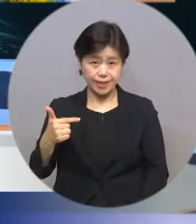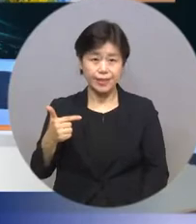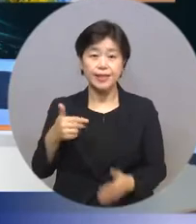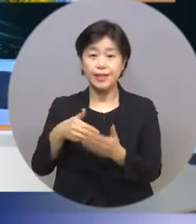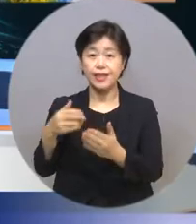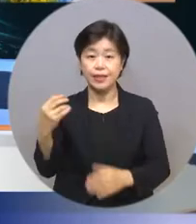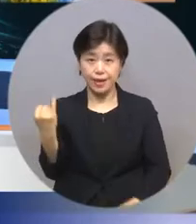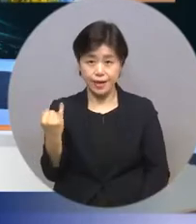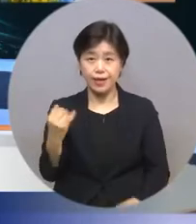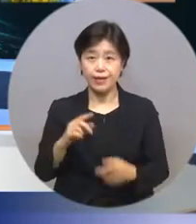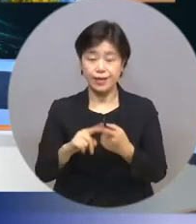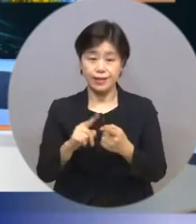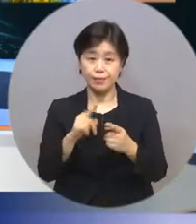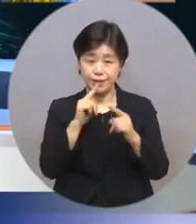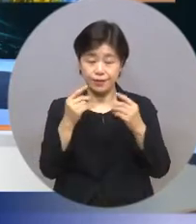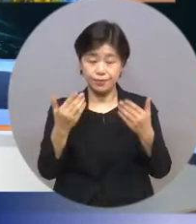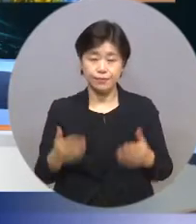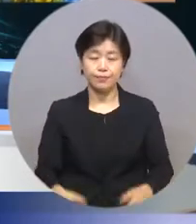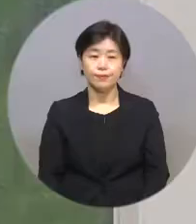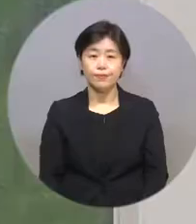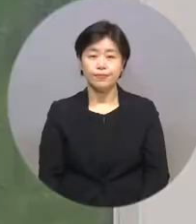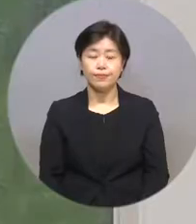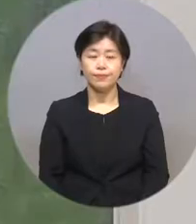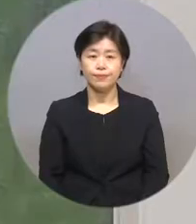이소연 기자가 다녀왔습니다